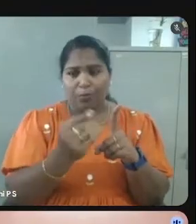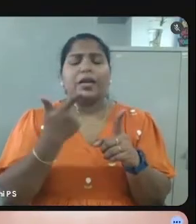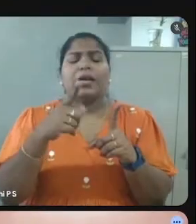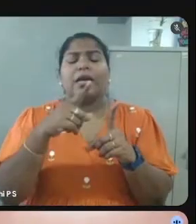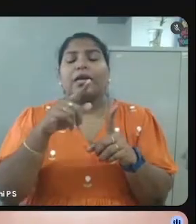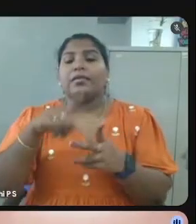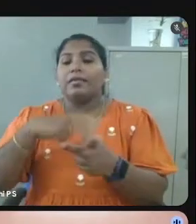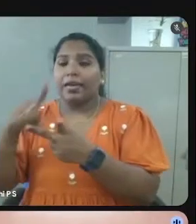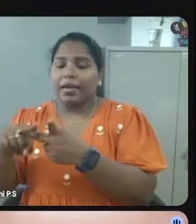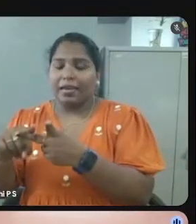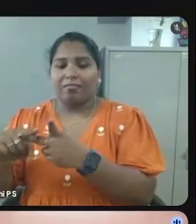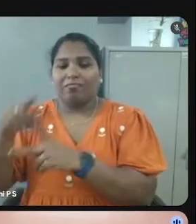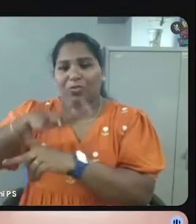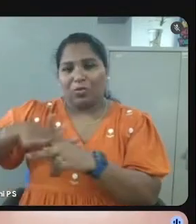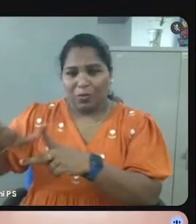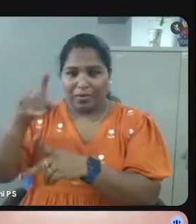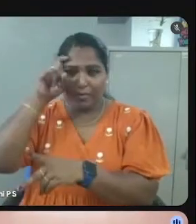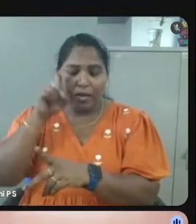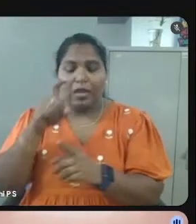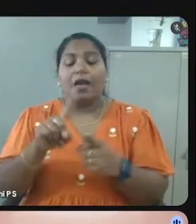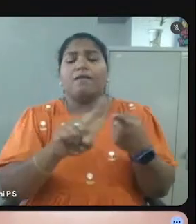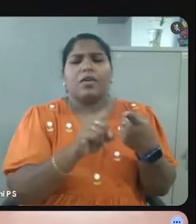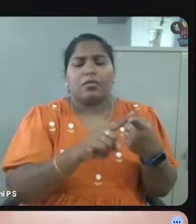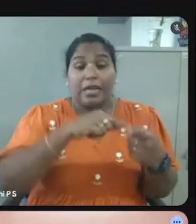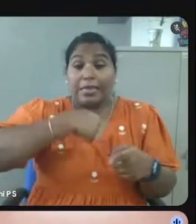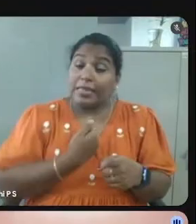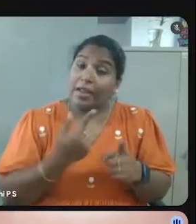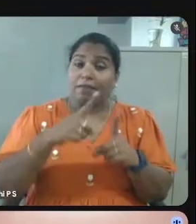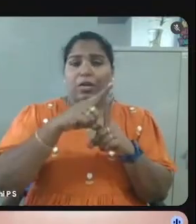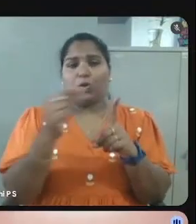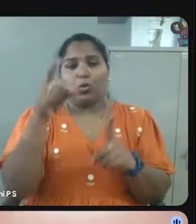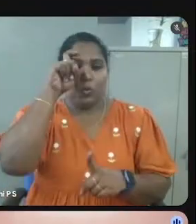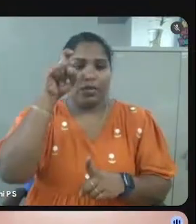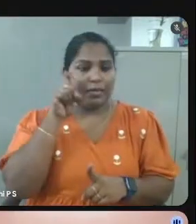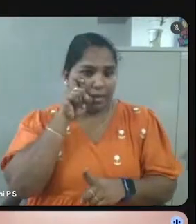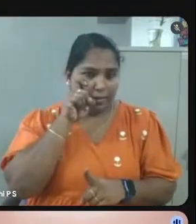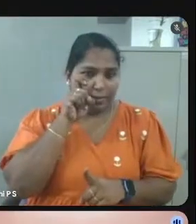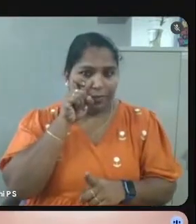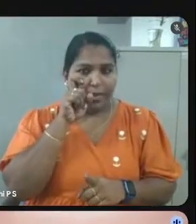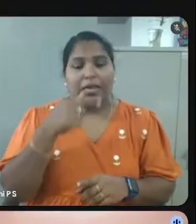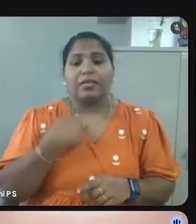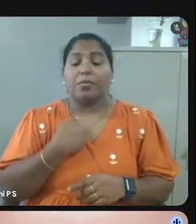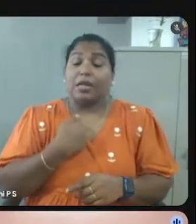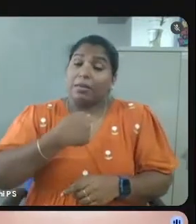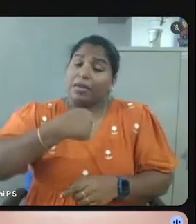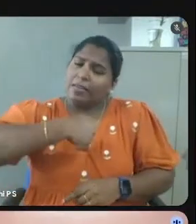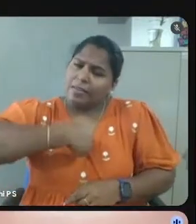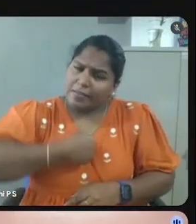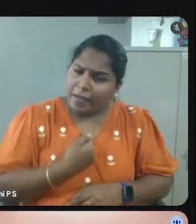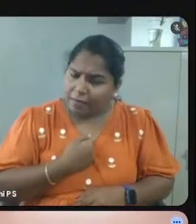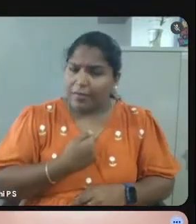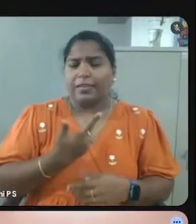പറയുന്നത് സെൽഫ് മാസ്റ്റർബേഷൻ, സ്വയംഭോഗം. ഒരു വ്യക്തി തമ്മിൽ സെക്ഷുവൽ